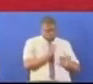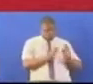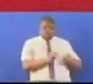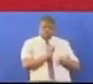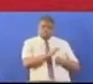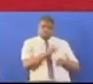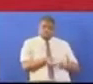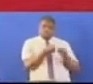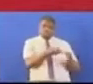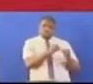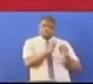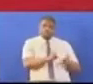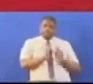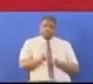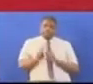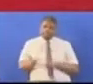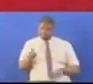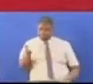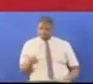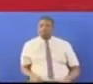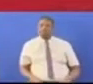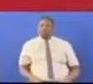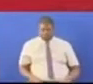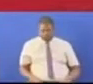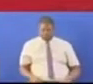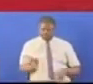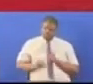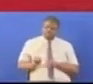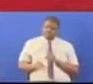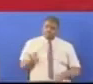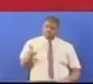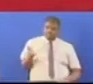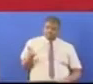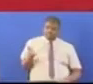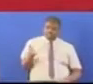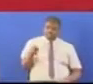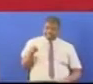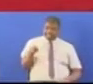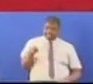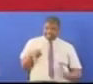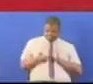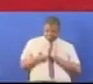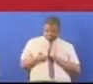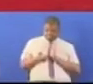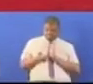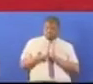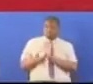yao mbalimbali na michango ambayo kwa kweli kwa kiasi kikubwa imeonyesha